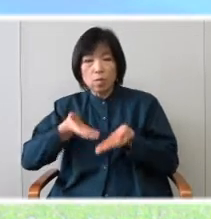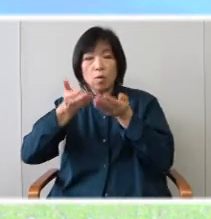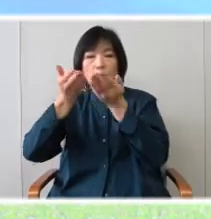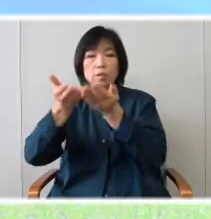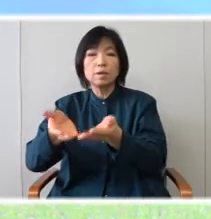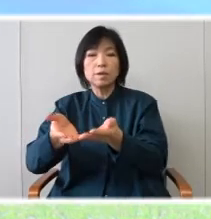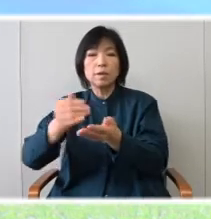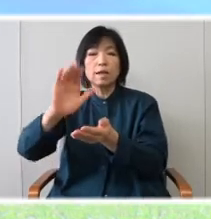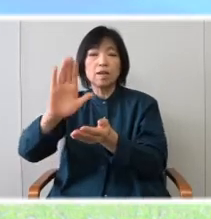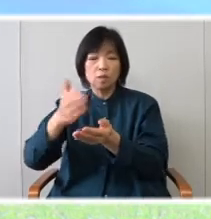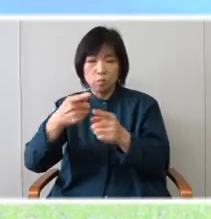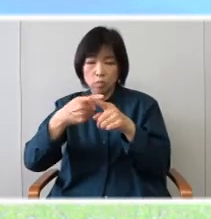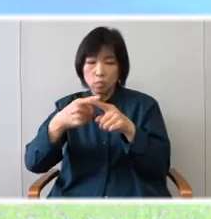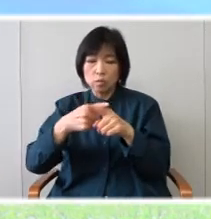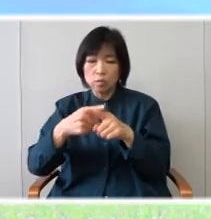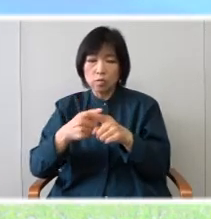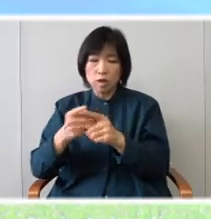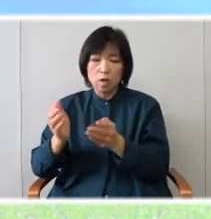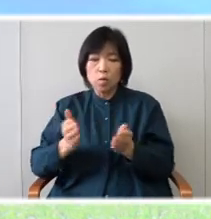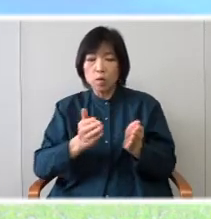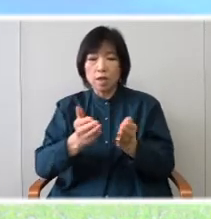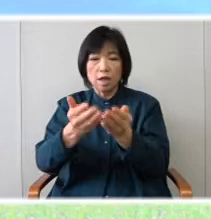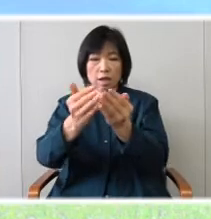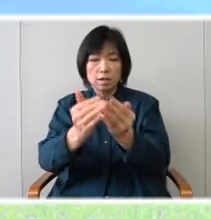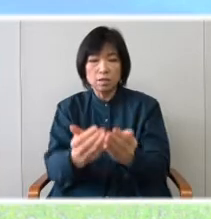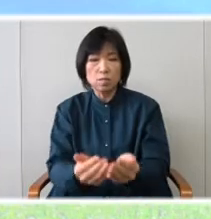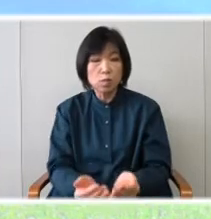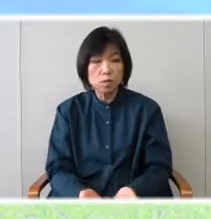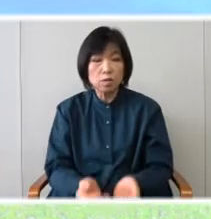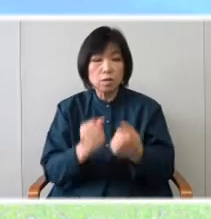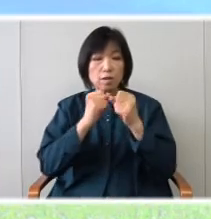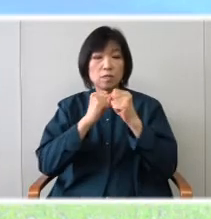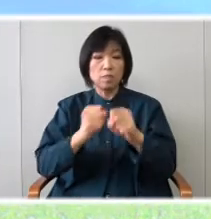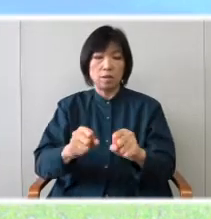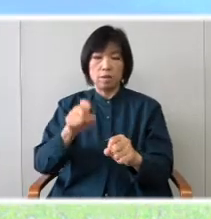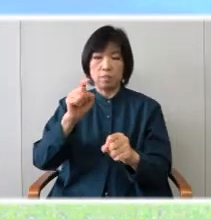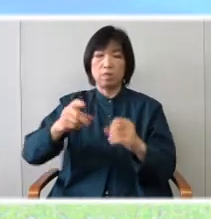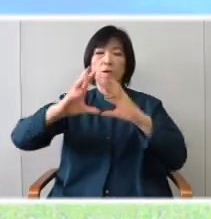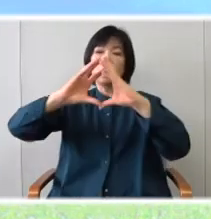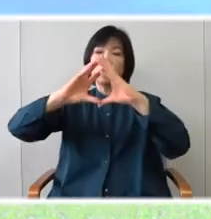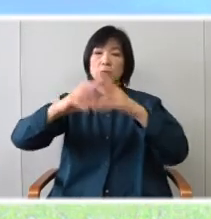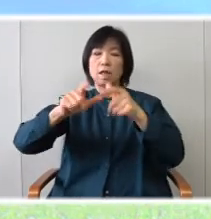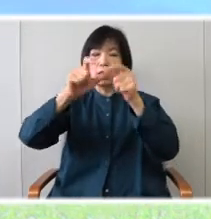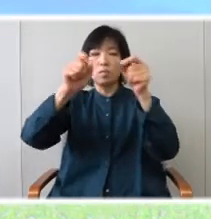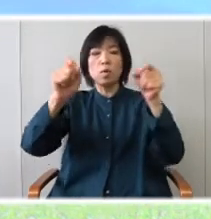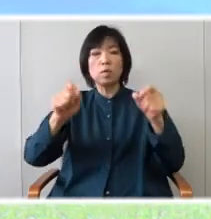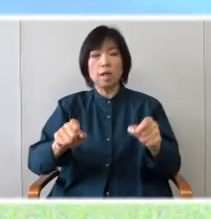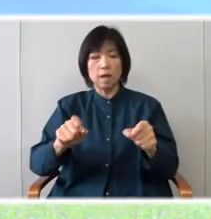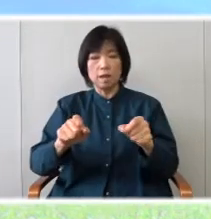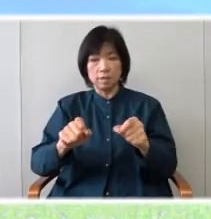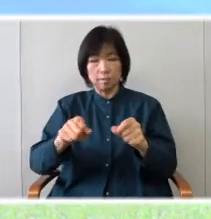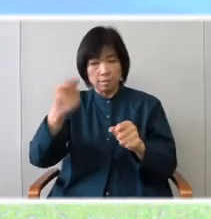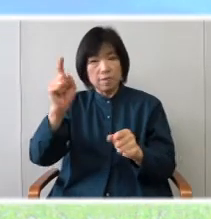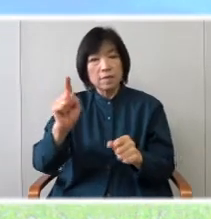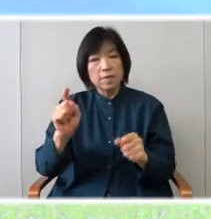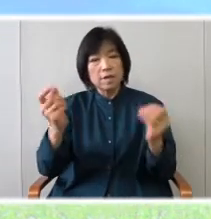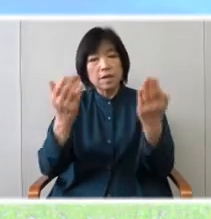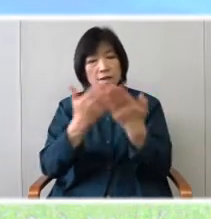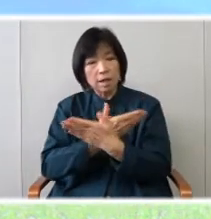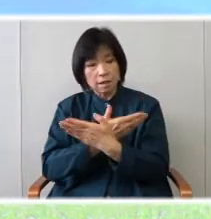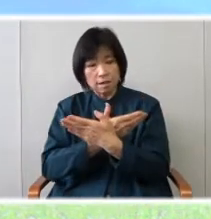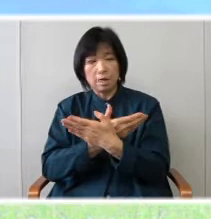で、これが国際問題に発展をしたという、まあ、そんなあの渦中の人物であります。